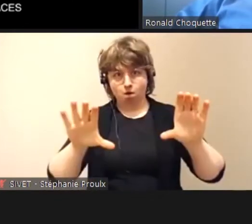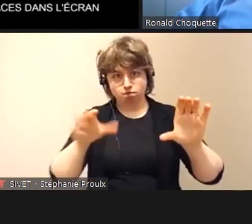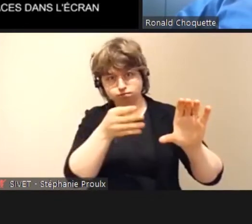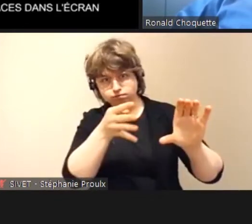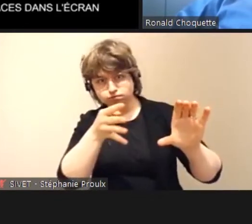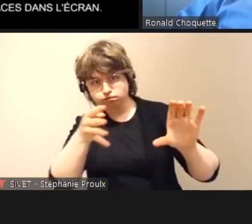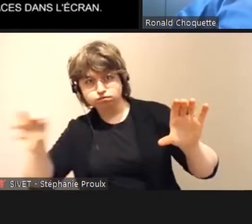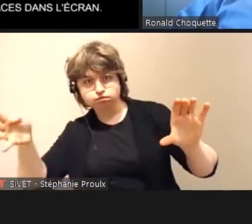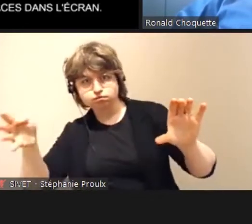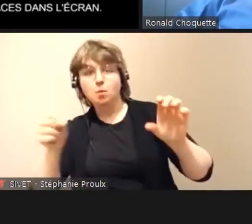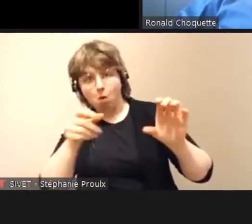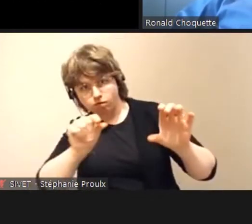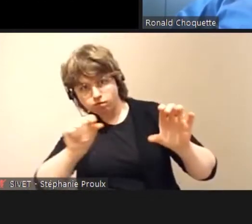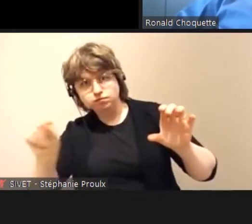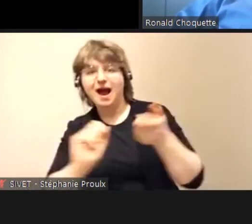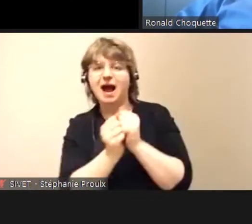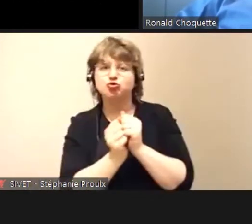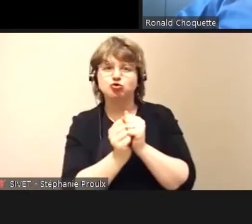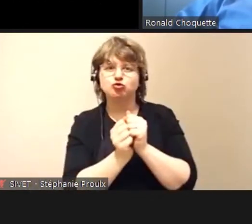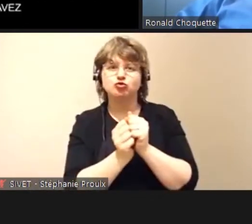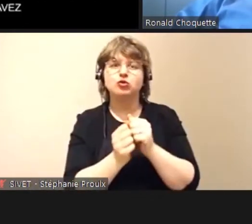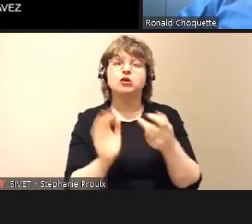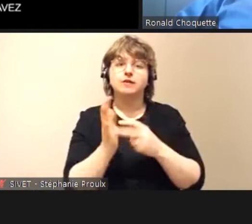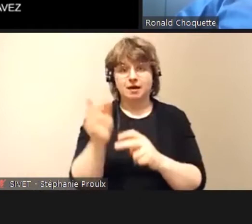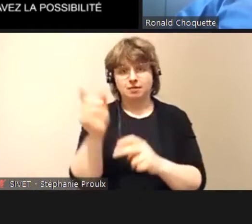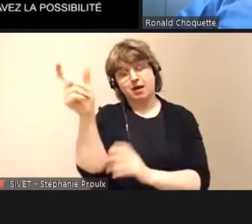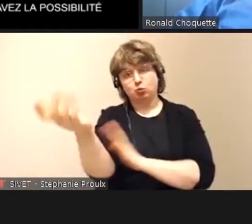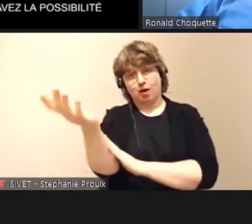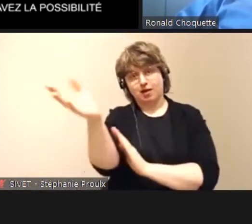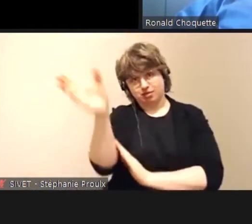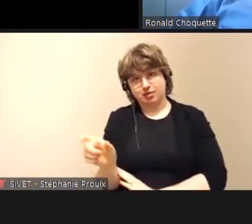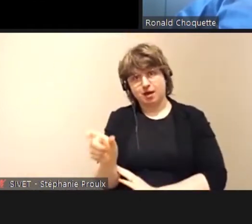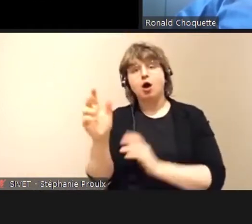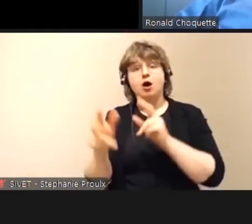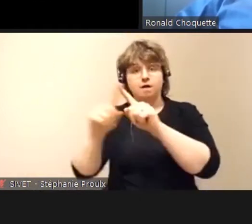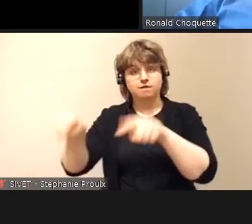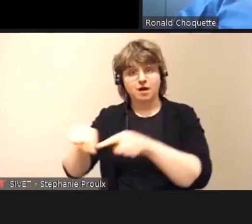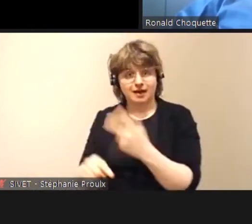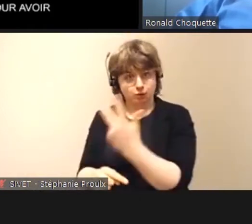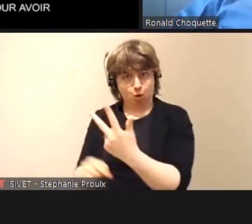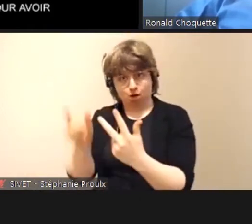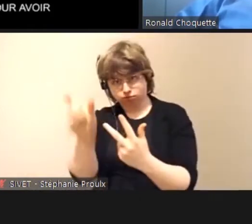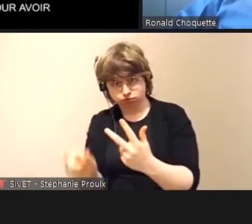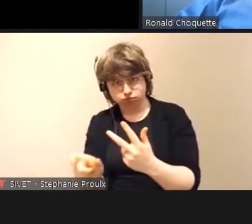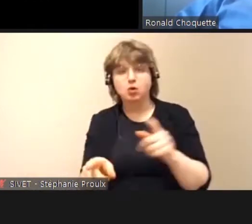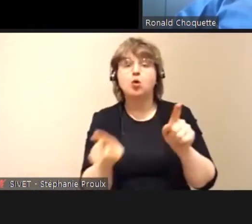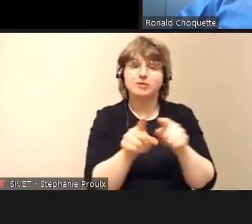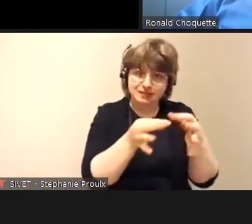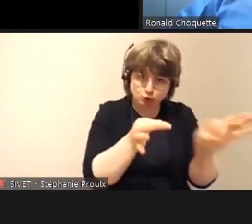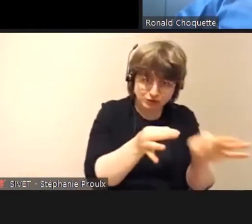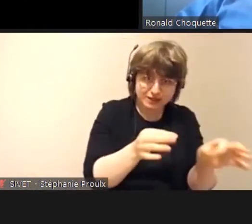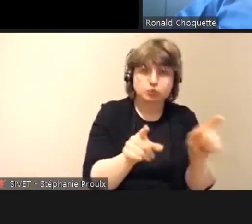du PowerPoint pour avoir 3 fenêtres à la droite, le conférencier, les sous-titres et la